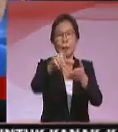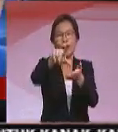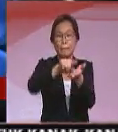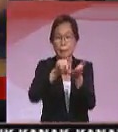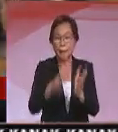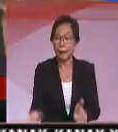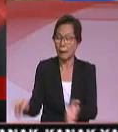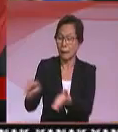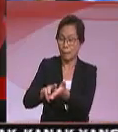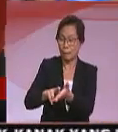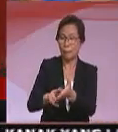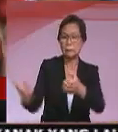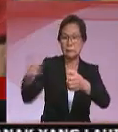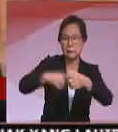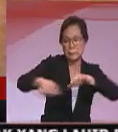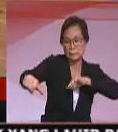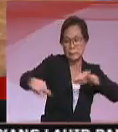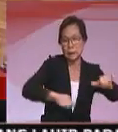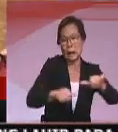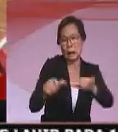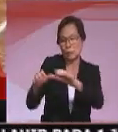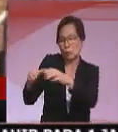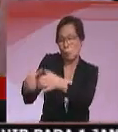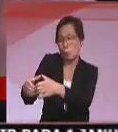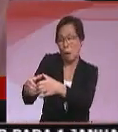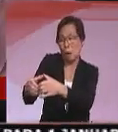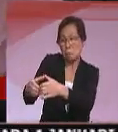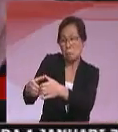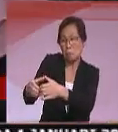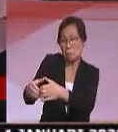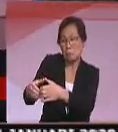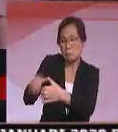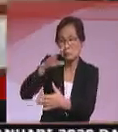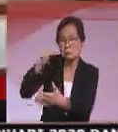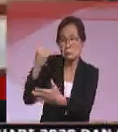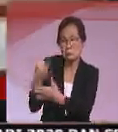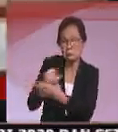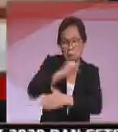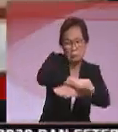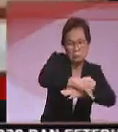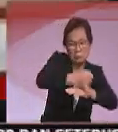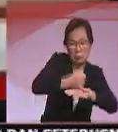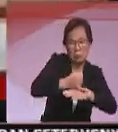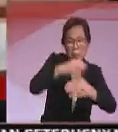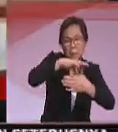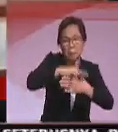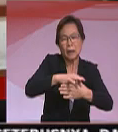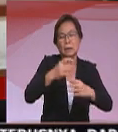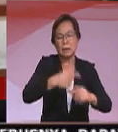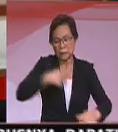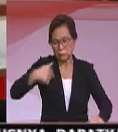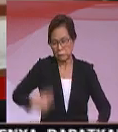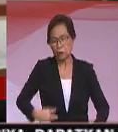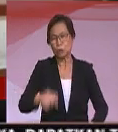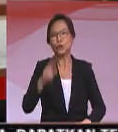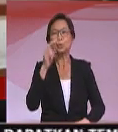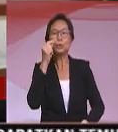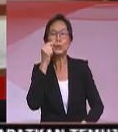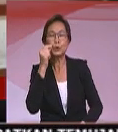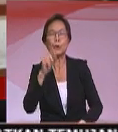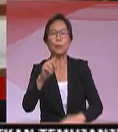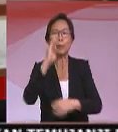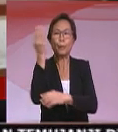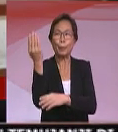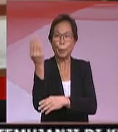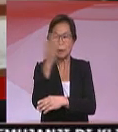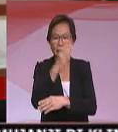ini melaporkan mengenai kegiatan kartel yang menyeludup daging sejuk beku dari China, Ukraine, Brazil dan Argentina sebelum